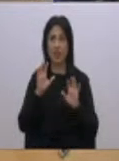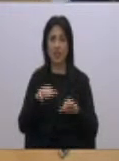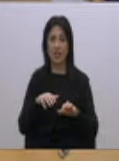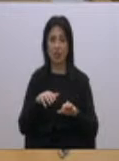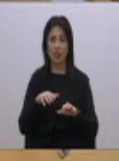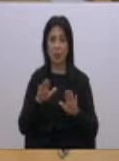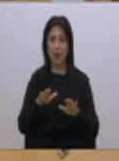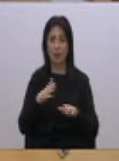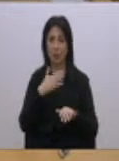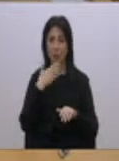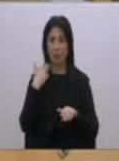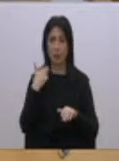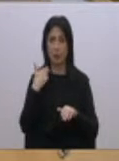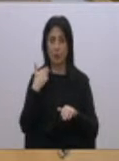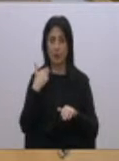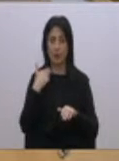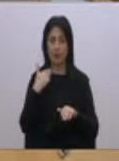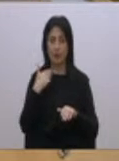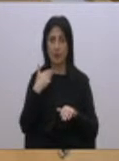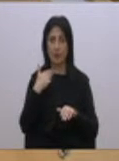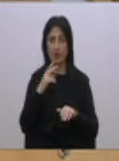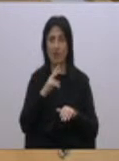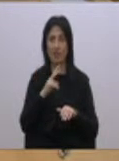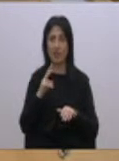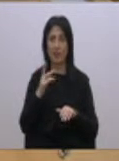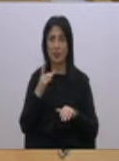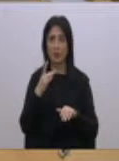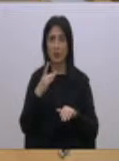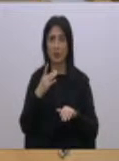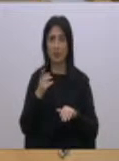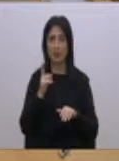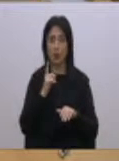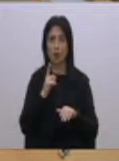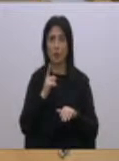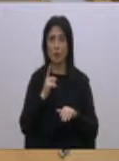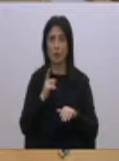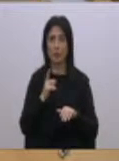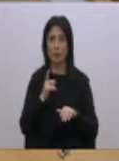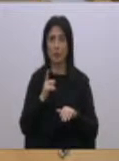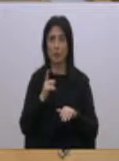არის ადგილზე. Ვინმე თუ არის, მოდით ხოლოს არის, ველოდით თუ არა.